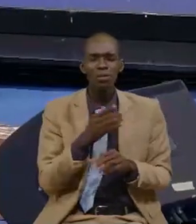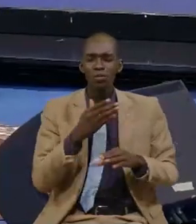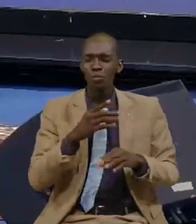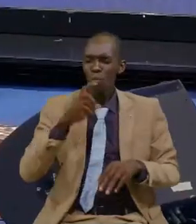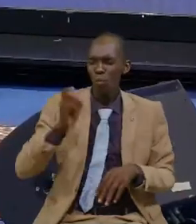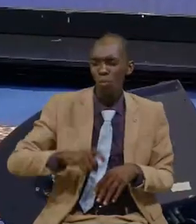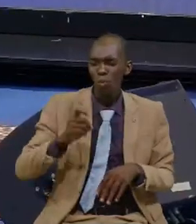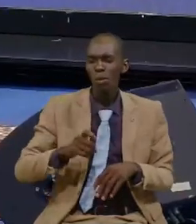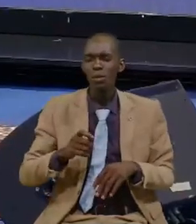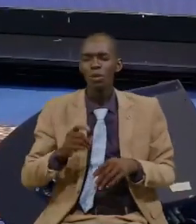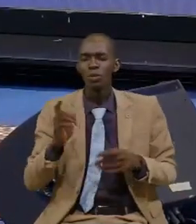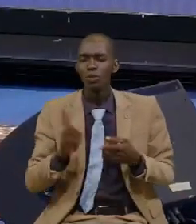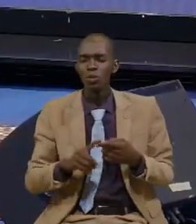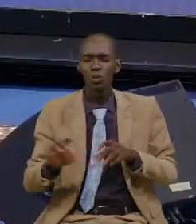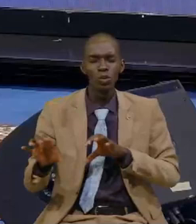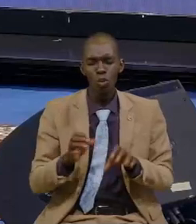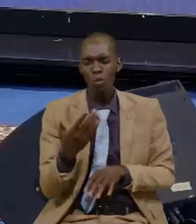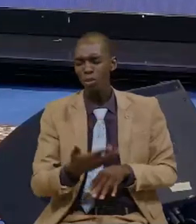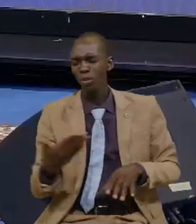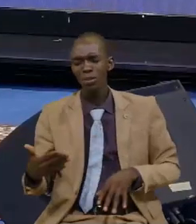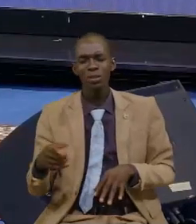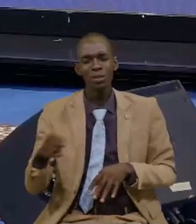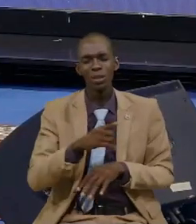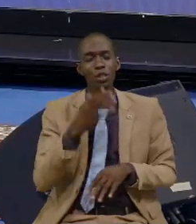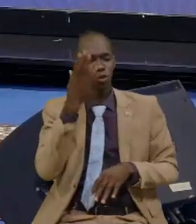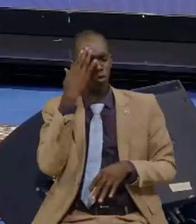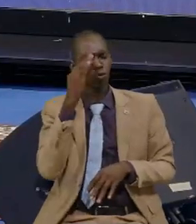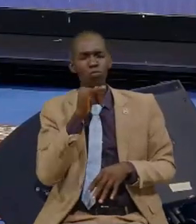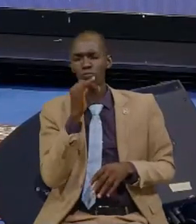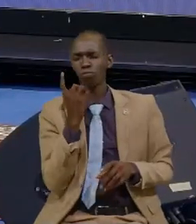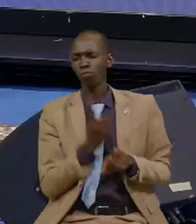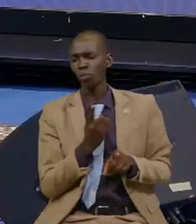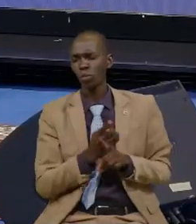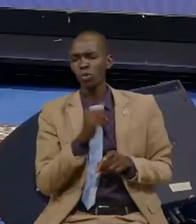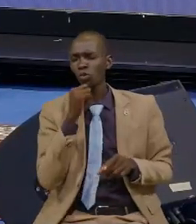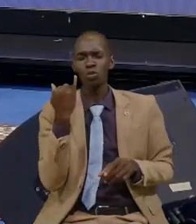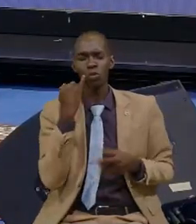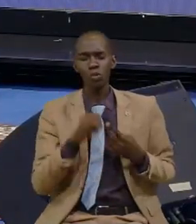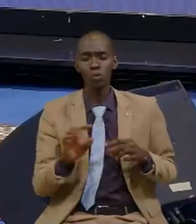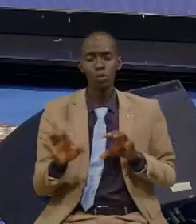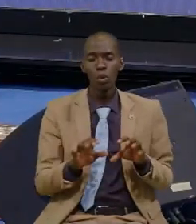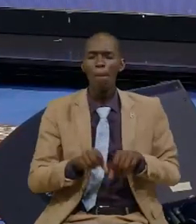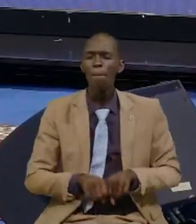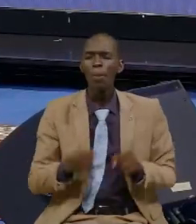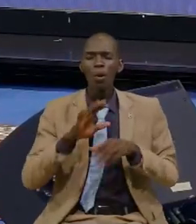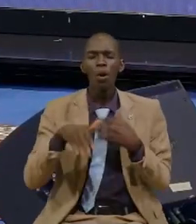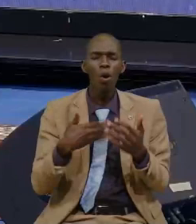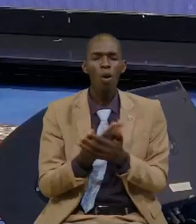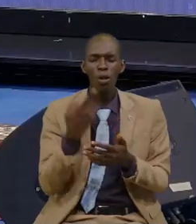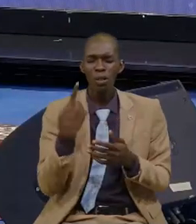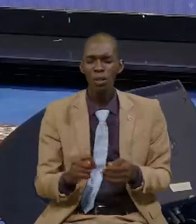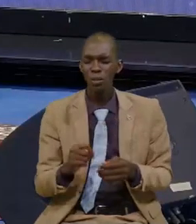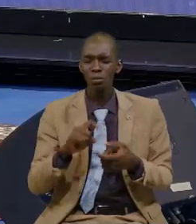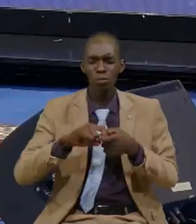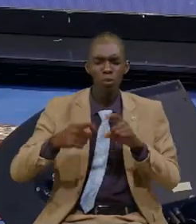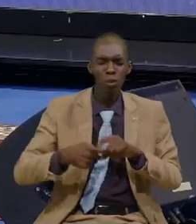qui les a mis dans l'état de faire des choses qu'ils savaient qu'ils ne doivent pas faire ça. Brisez les